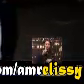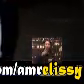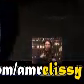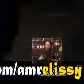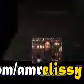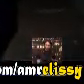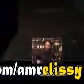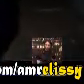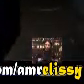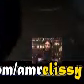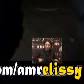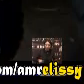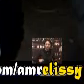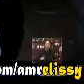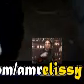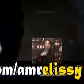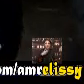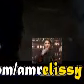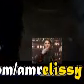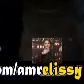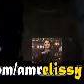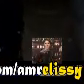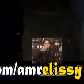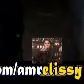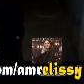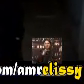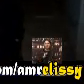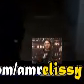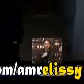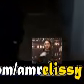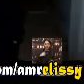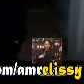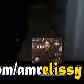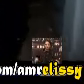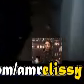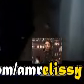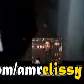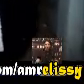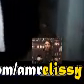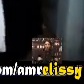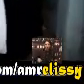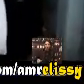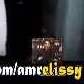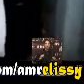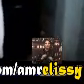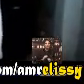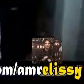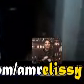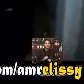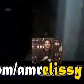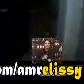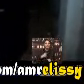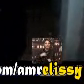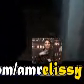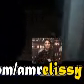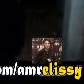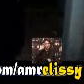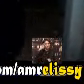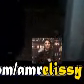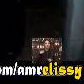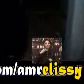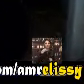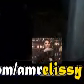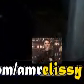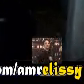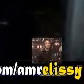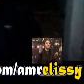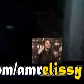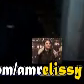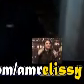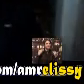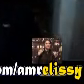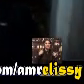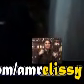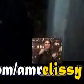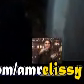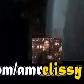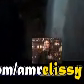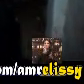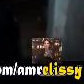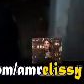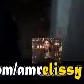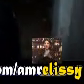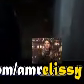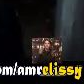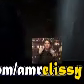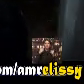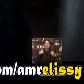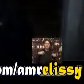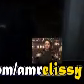يعني مش مصدق ان انا اجي له كرسي ومش عليه يعني وهخرج واتفسح وابص واسحب